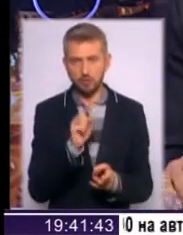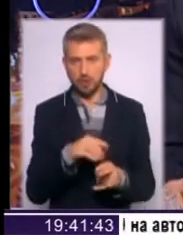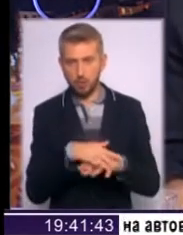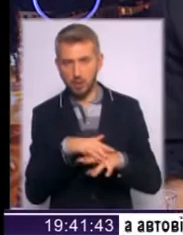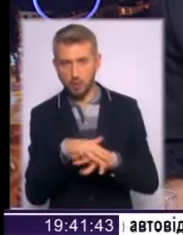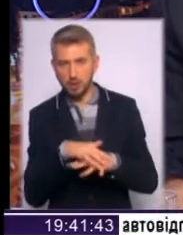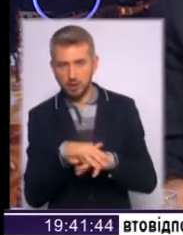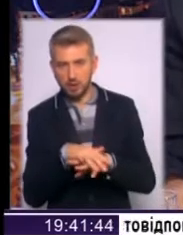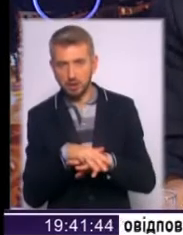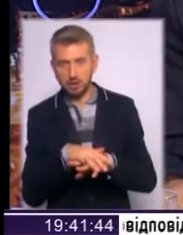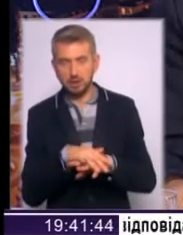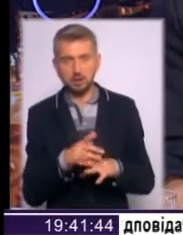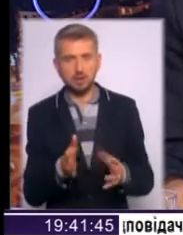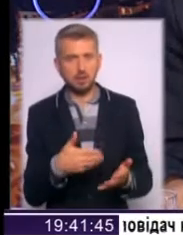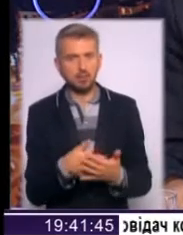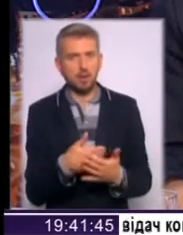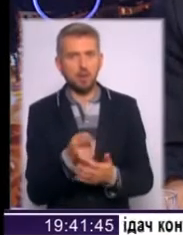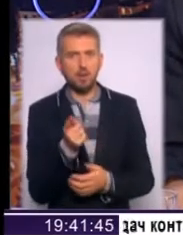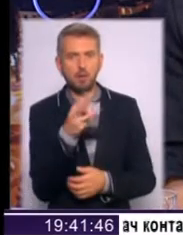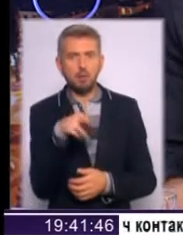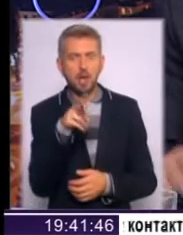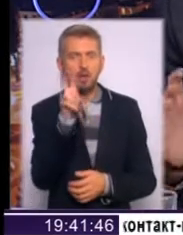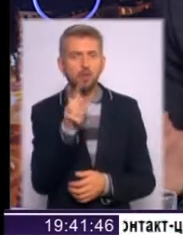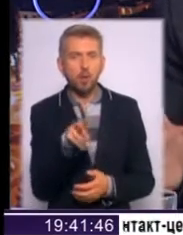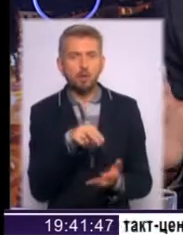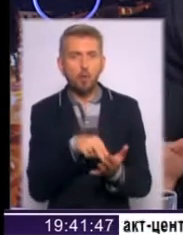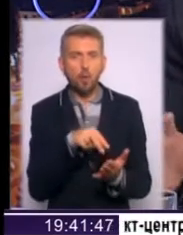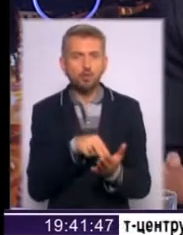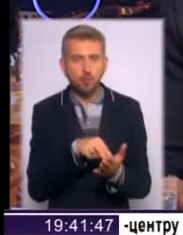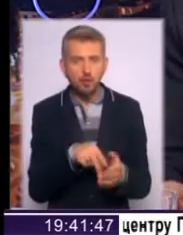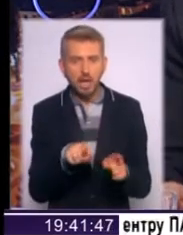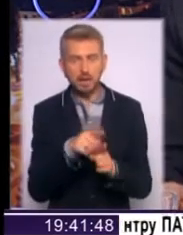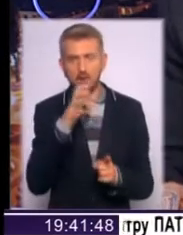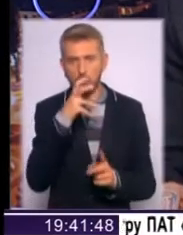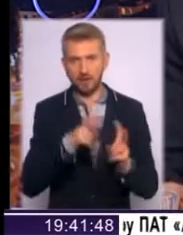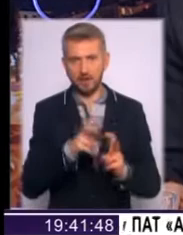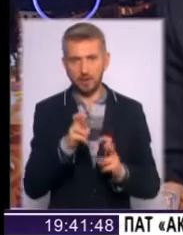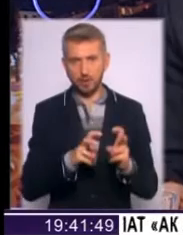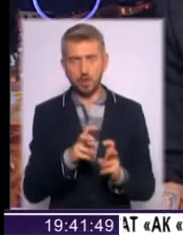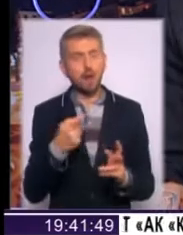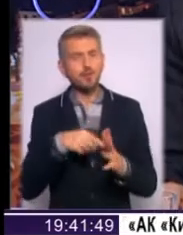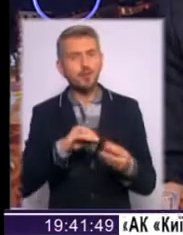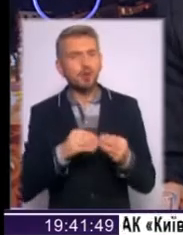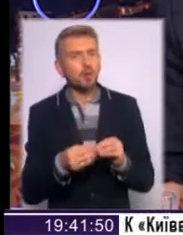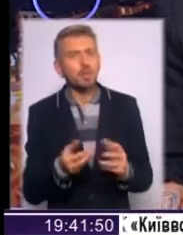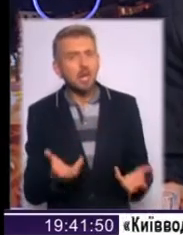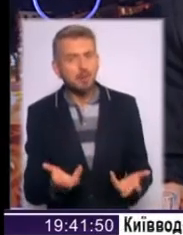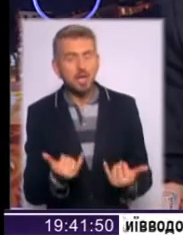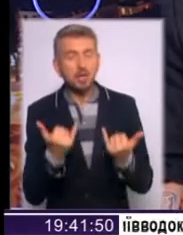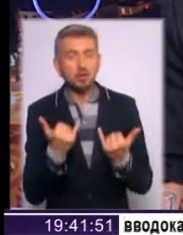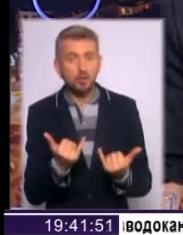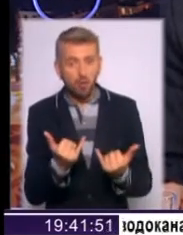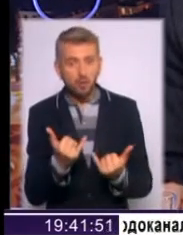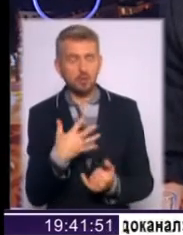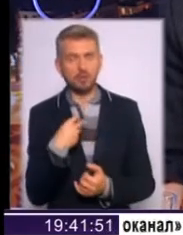прорахунки. Порядка мільярда доларів коштують реальні такі серйозні заводи. Але в чому проблема? Це не сьогодні вистрілив